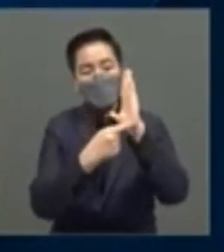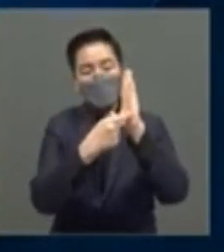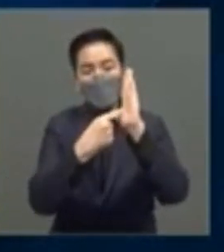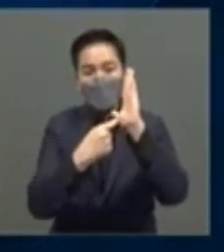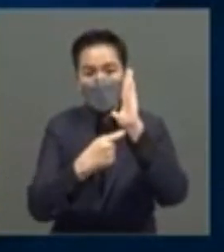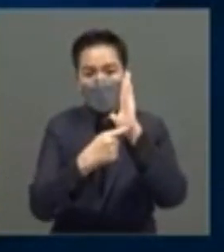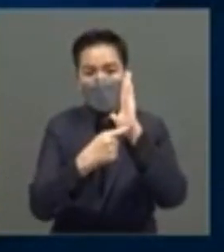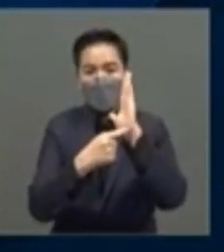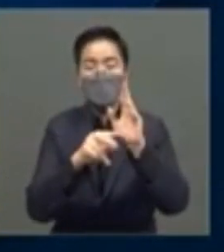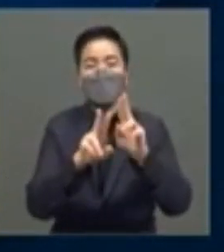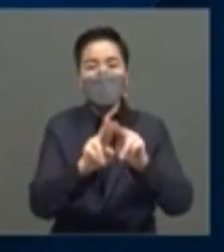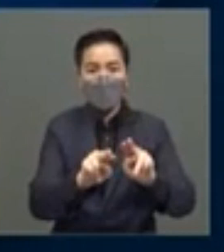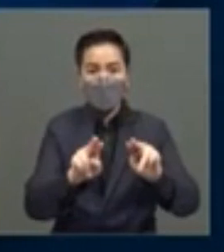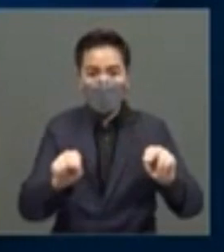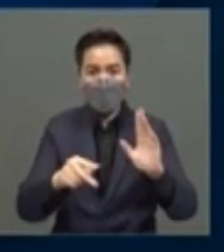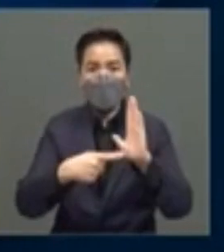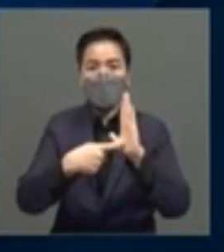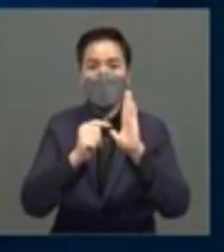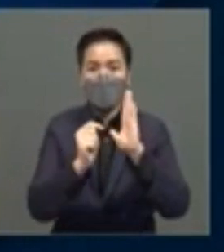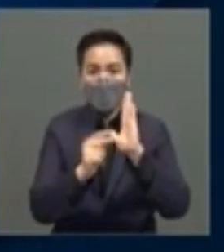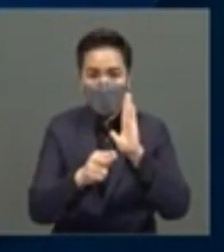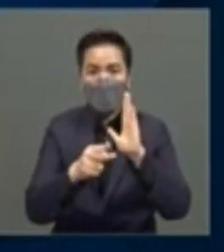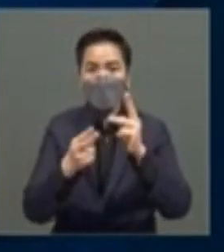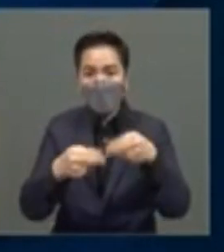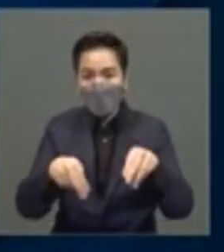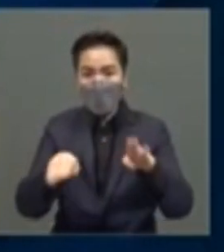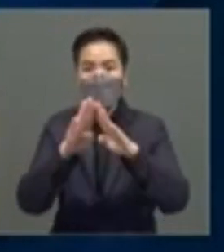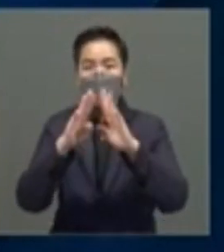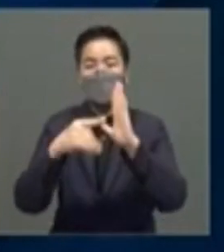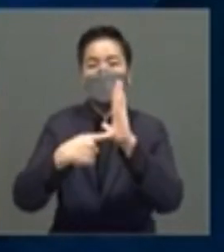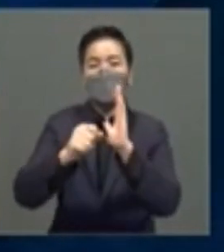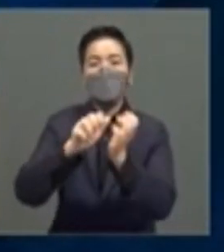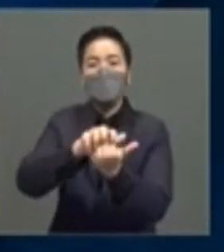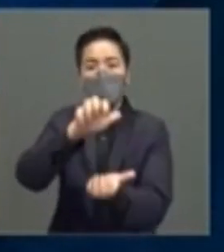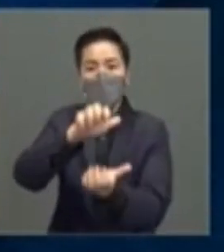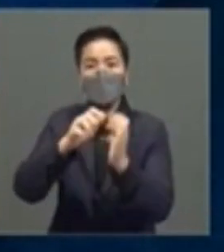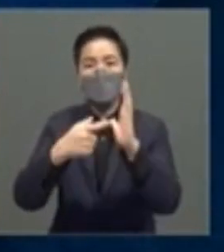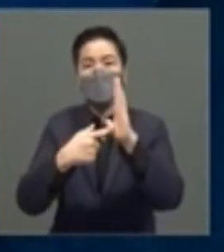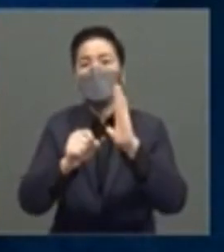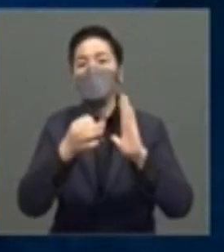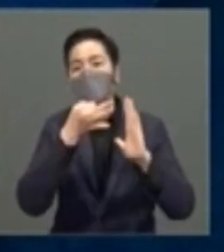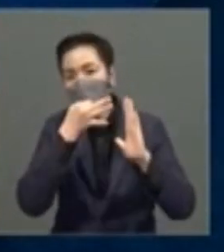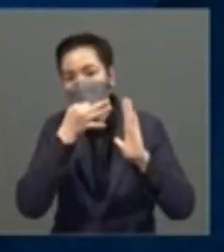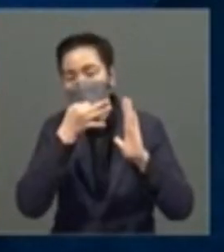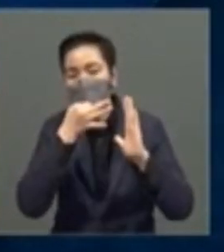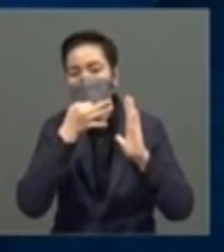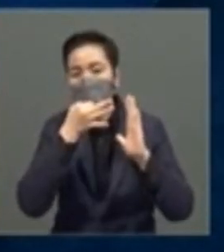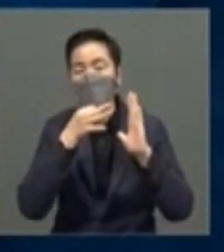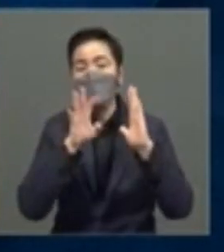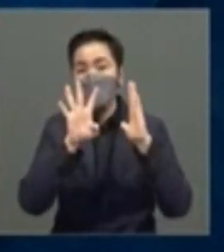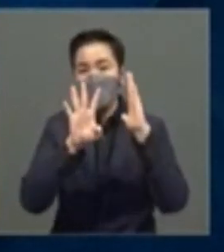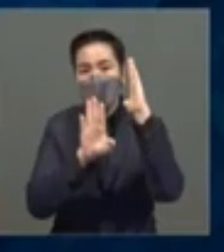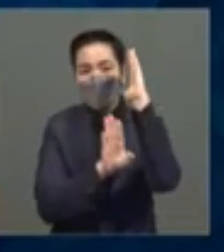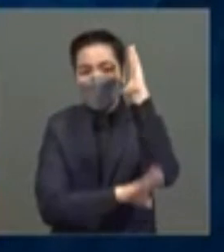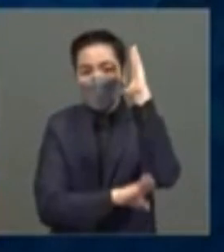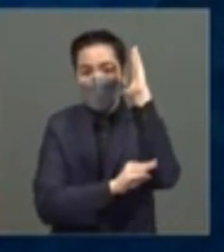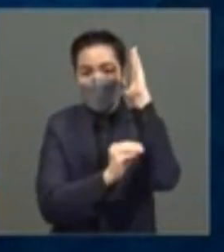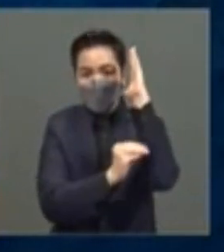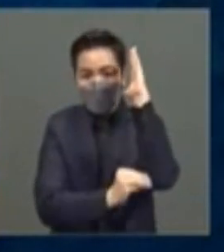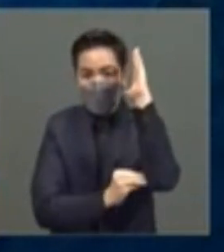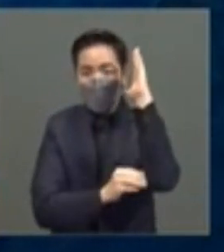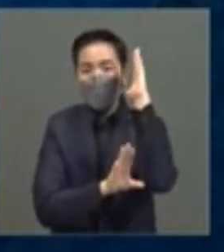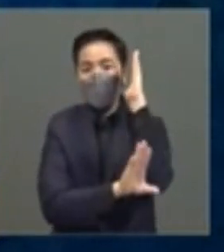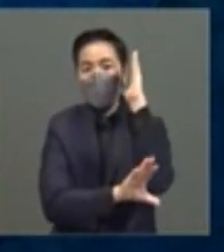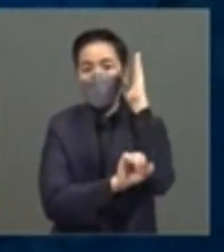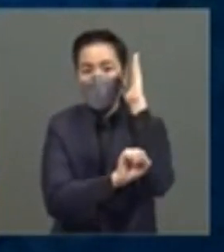ลได้แก่นนทบุรีปทุมธานีนครปฐมสมุทรปราการสมุทรสาครและ4จังหวัดทางภาคใต้นะคะ